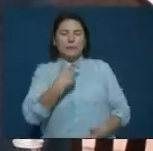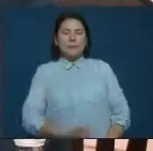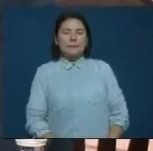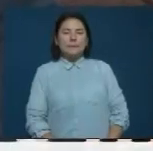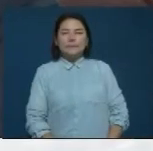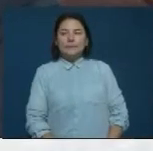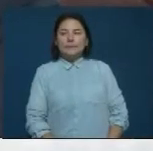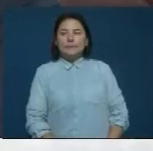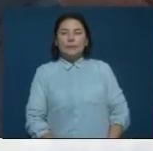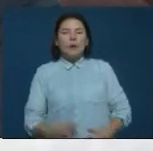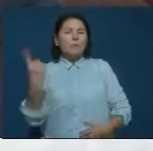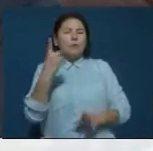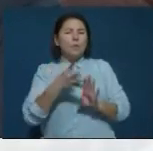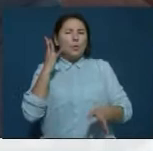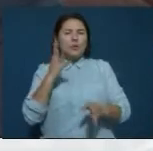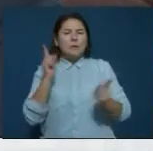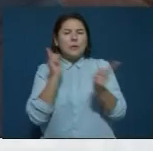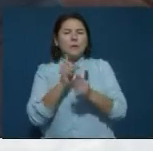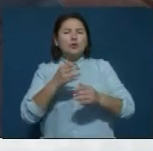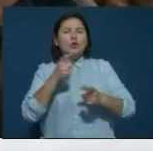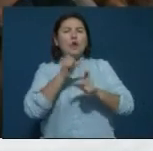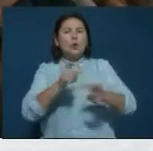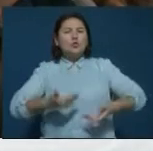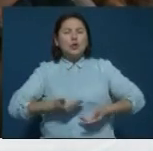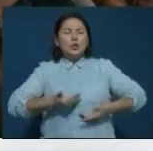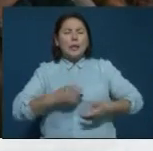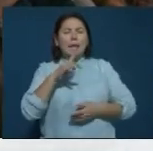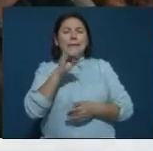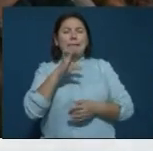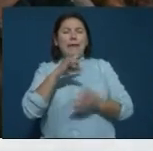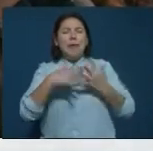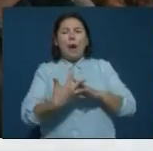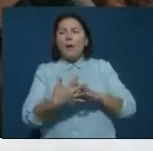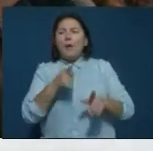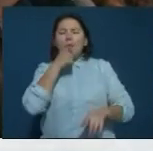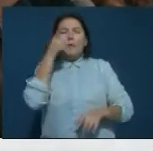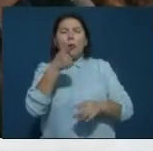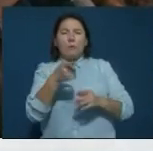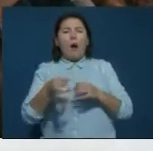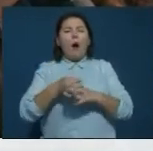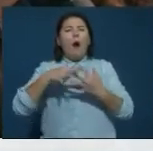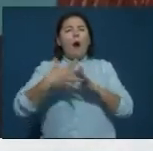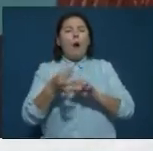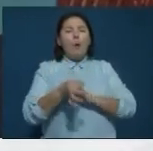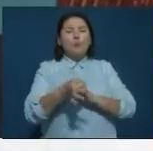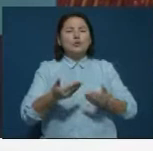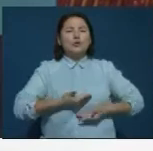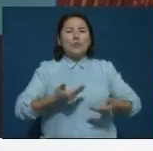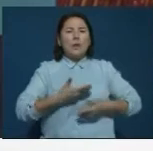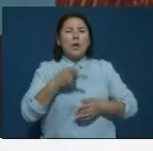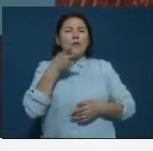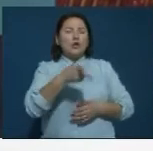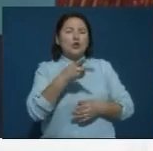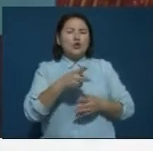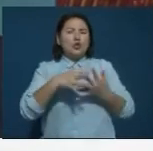в первую очередь аким области встретился жителями села хазан в отдаленном населенном пункте проживает более 2000 сельчан основная